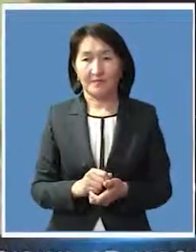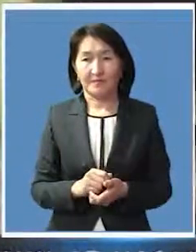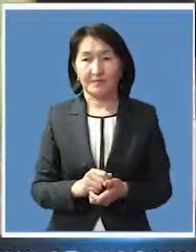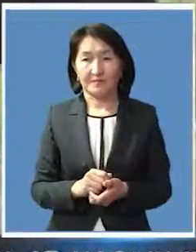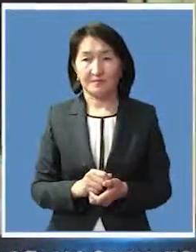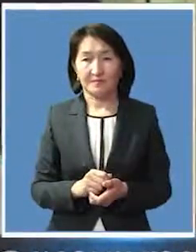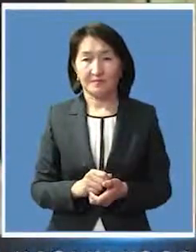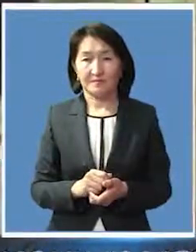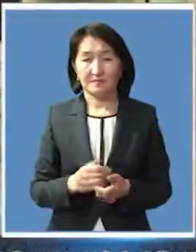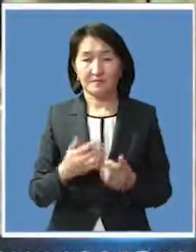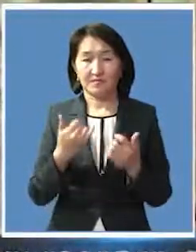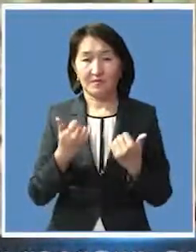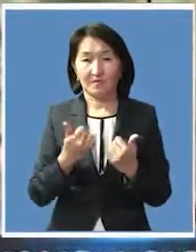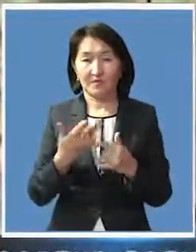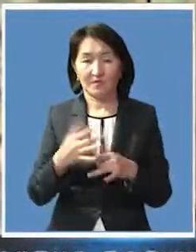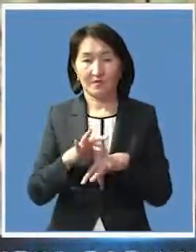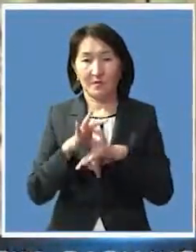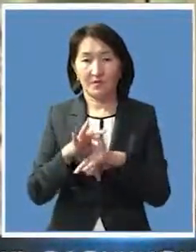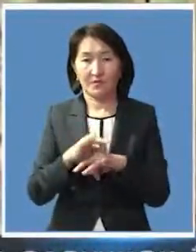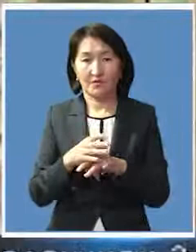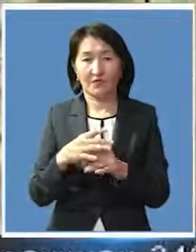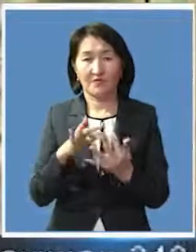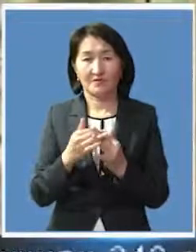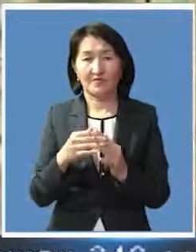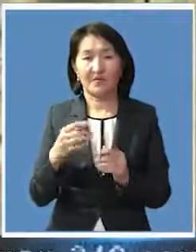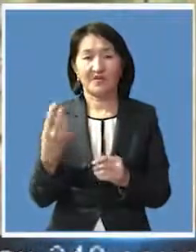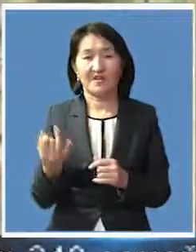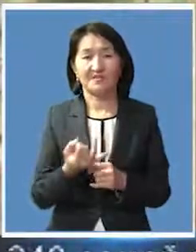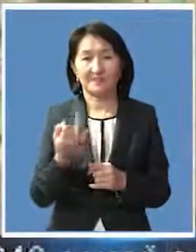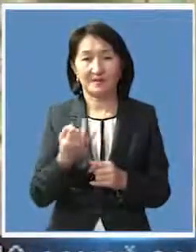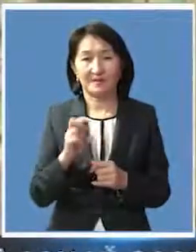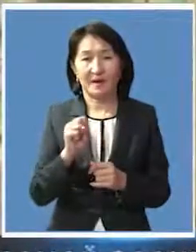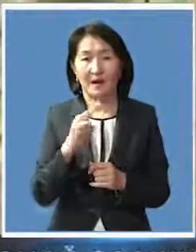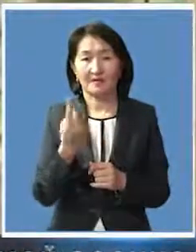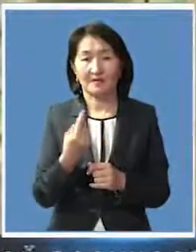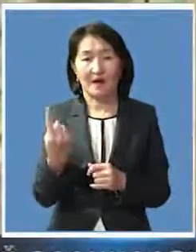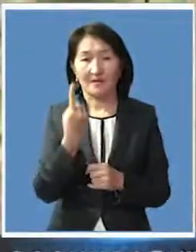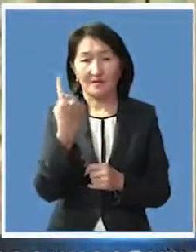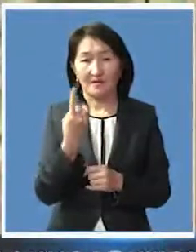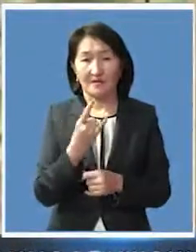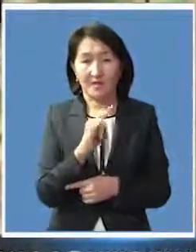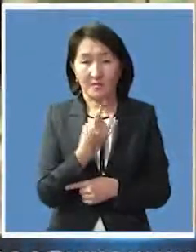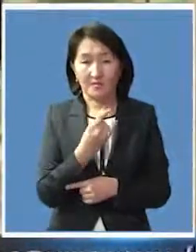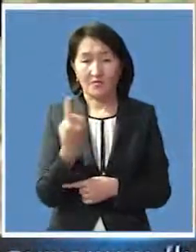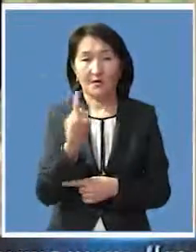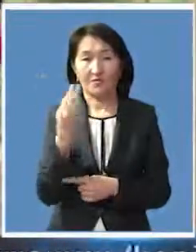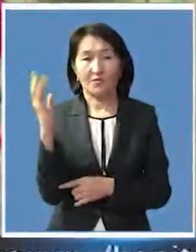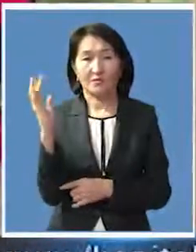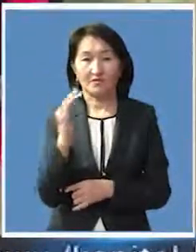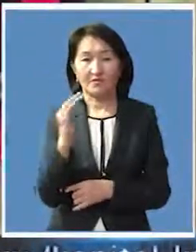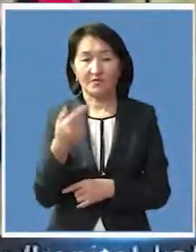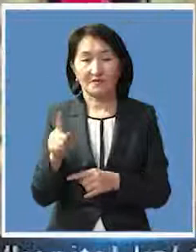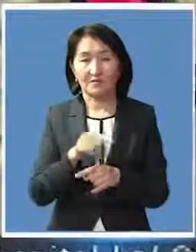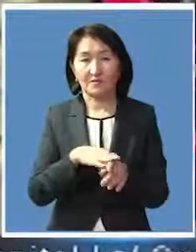Сегодня вот проходит в нашем селе интересная акция «Один ребенок, одно дерево». Мы очень рады такому событию. Все это делается для того, чтобы пробудить в